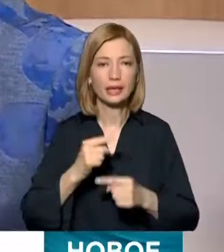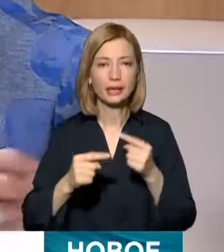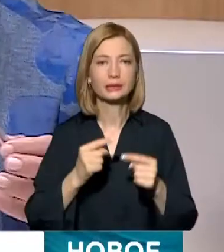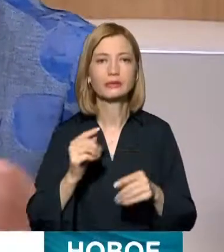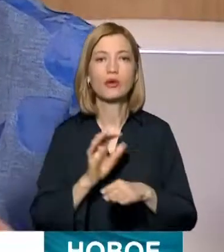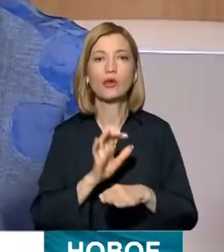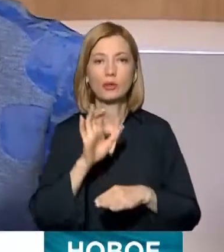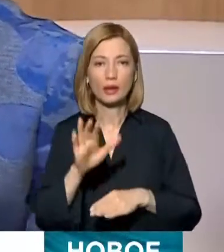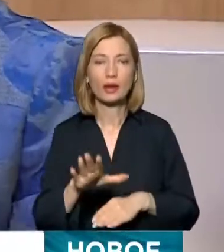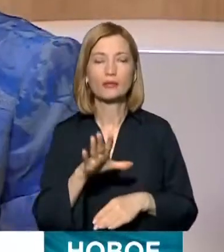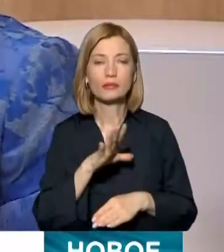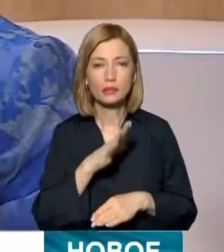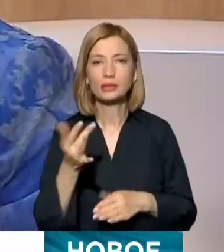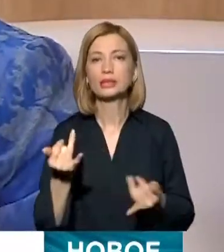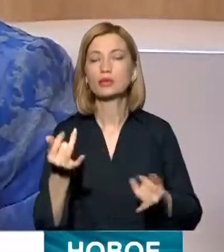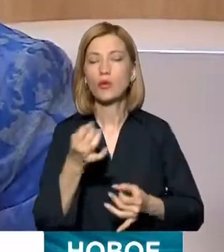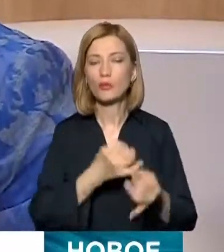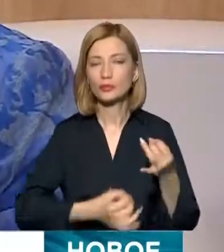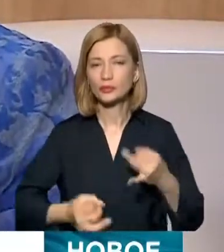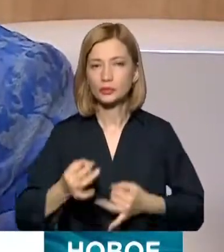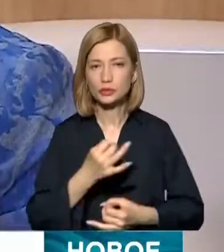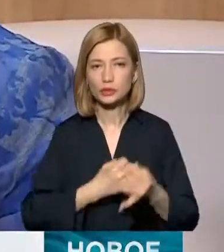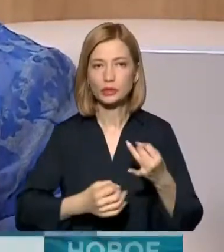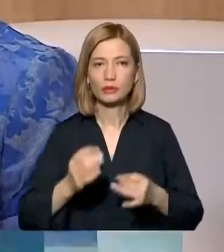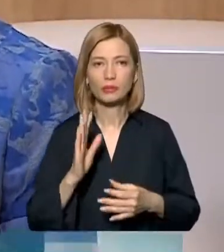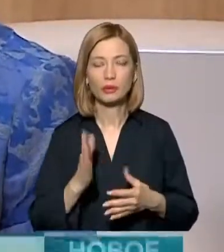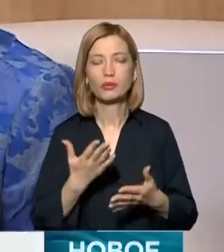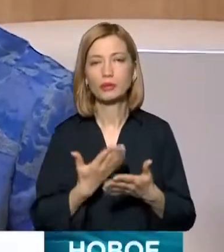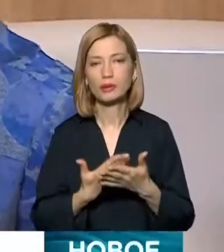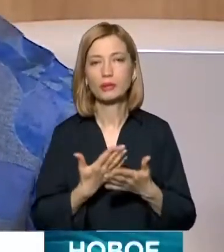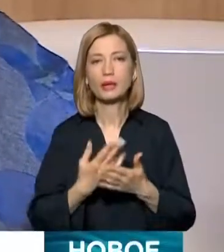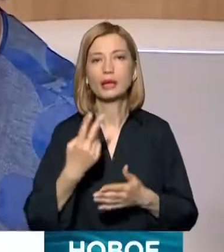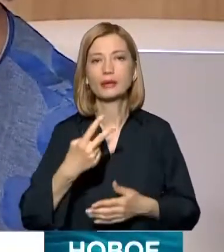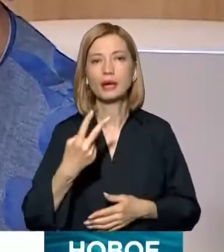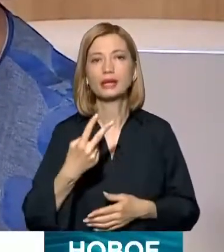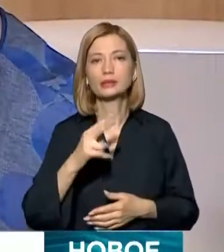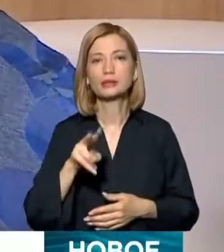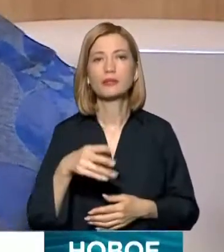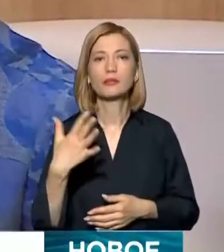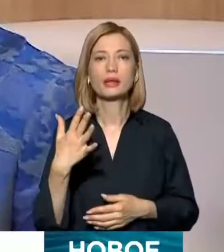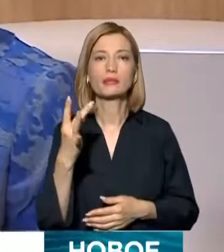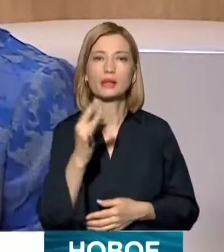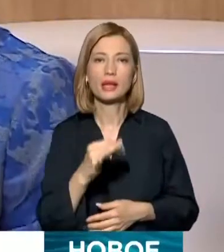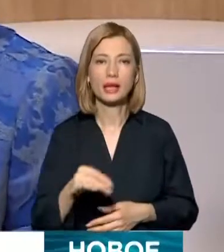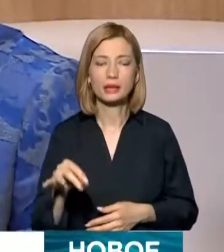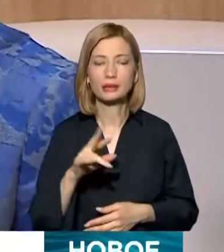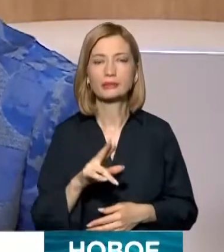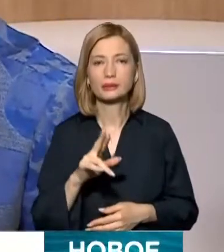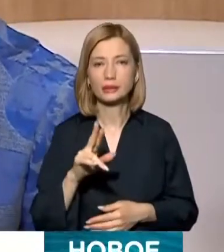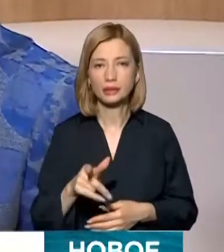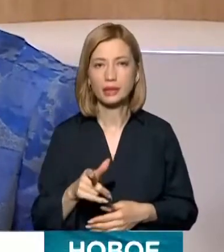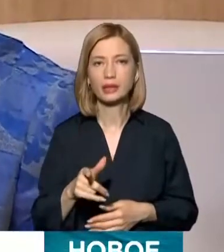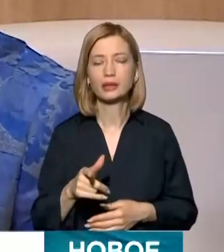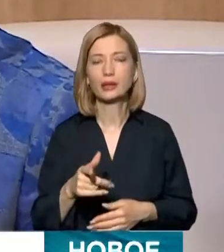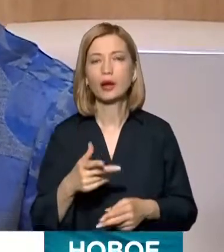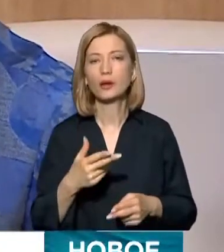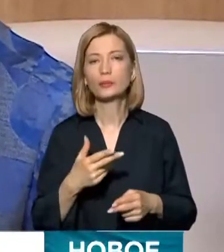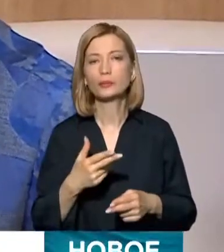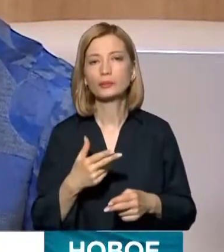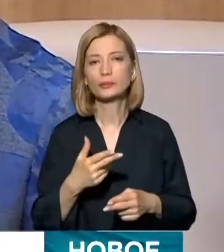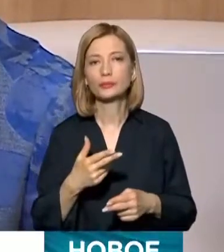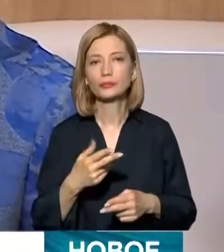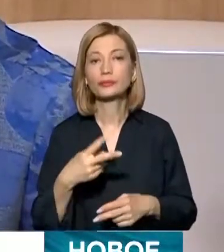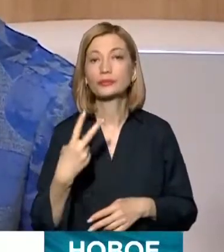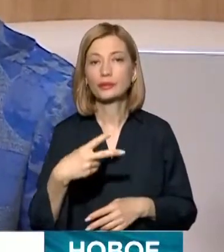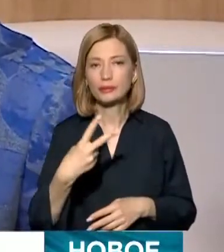ее обсуждение в размере 20,5 миллиардов. В связи с чем не 20